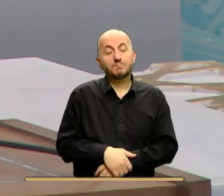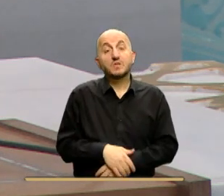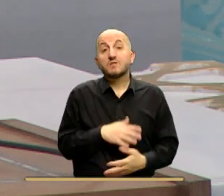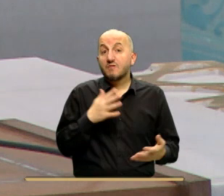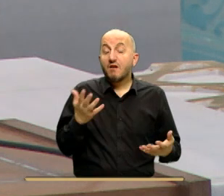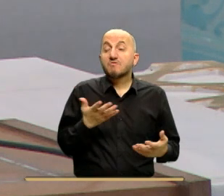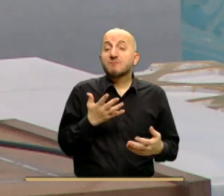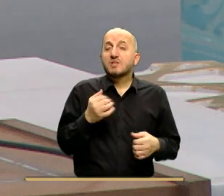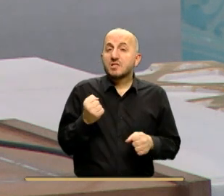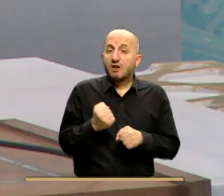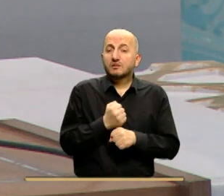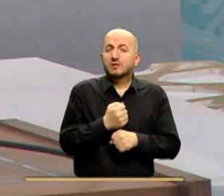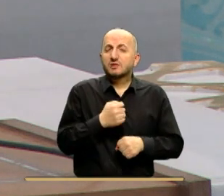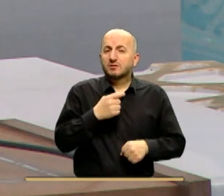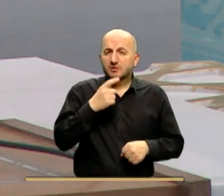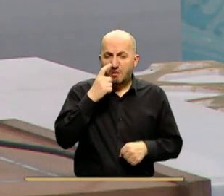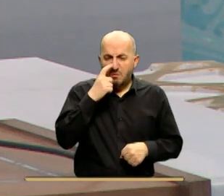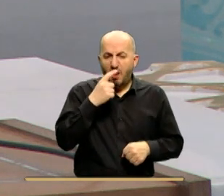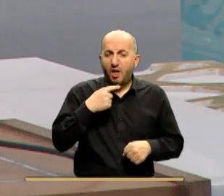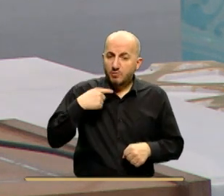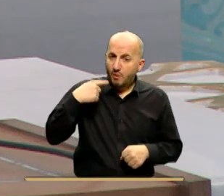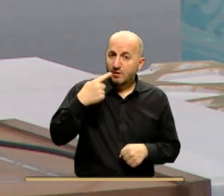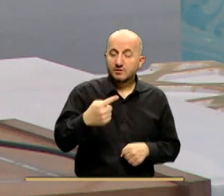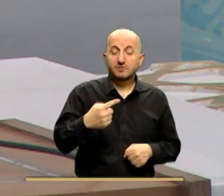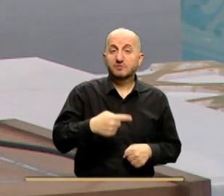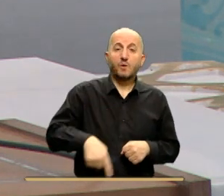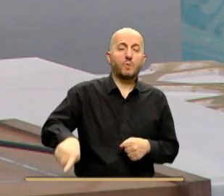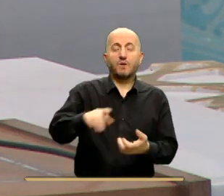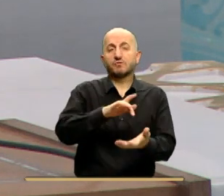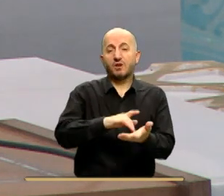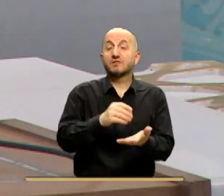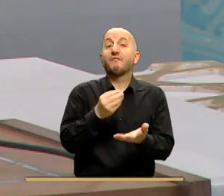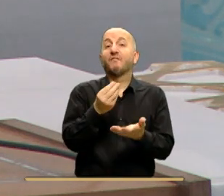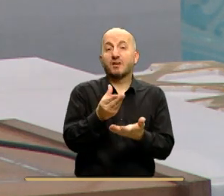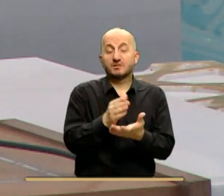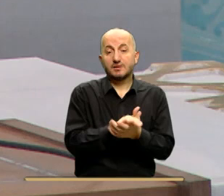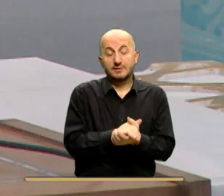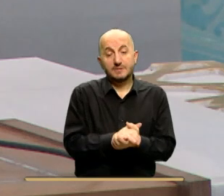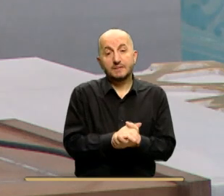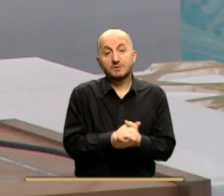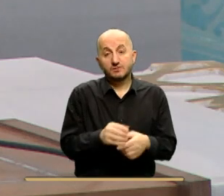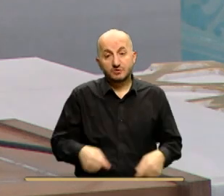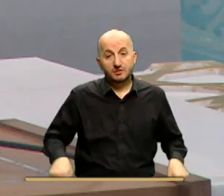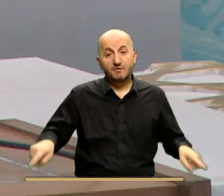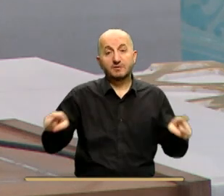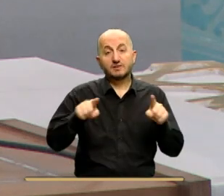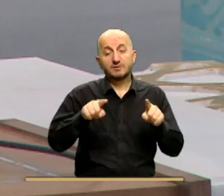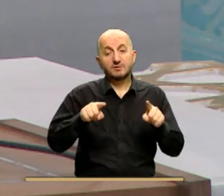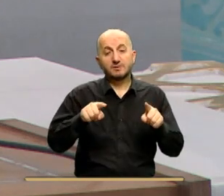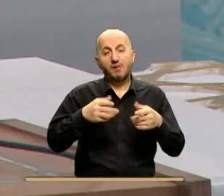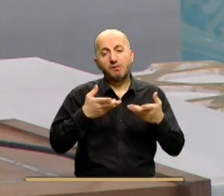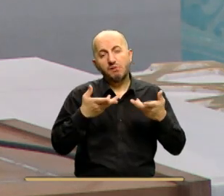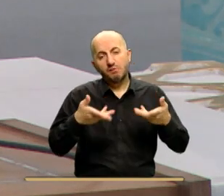katı, sert bir şekilde davransa, onları cezalandırsaydı, işte çevresindekiler